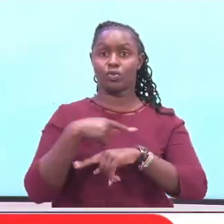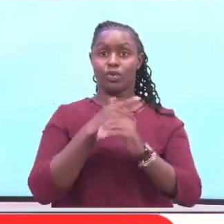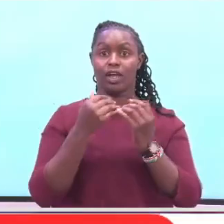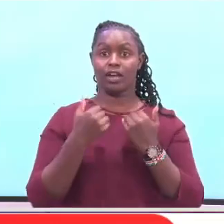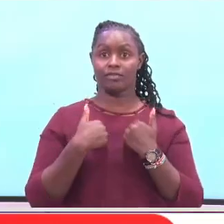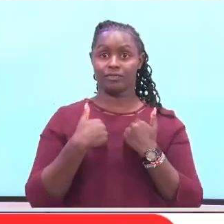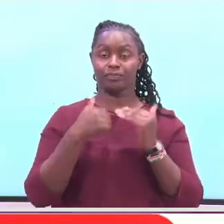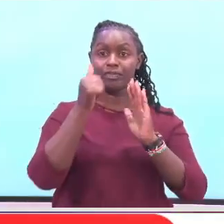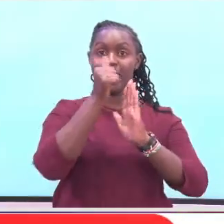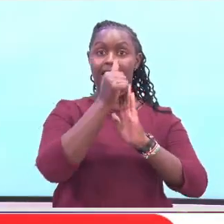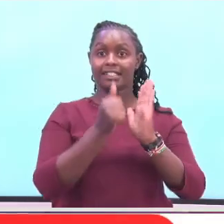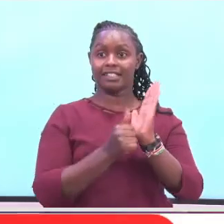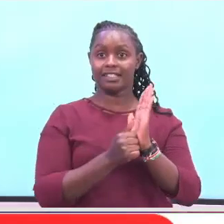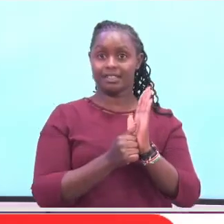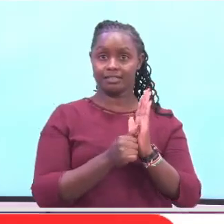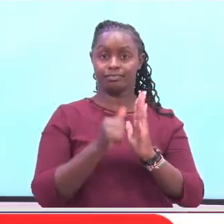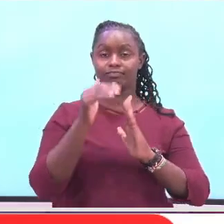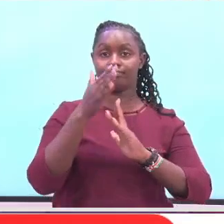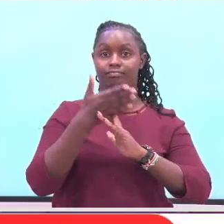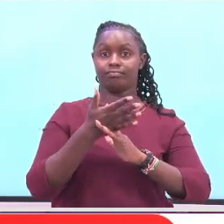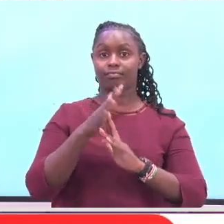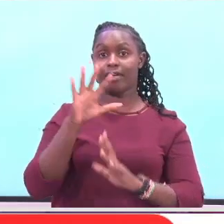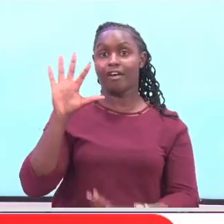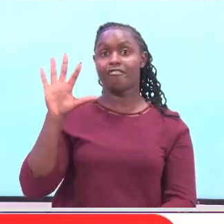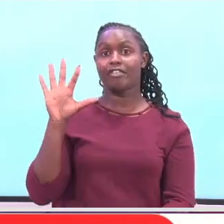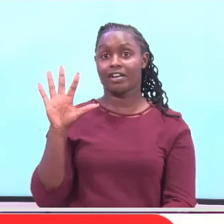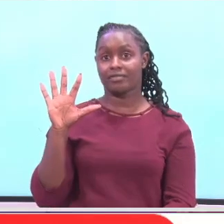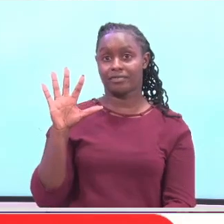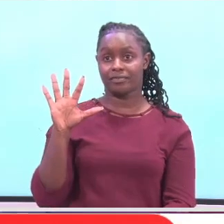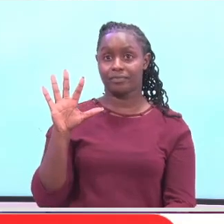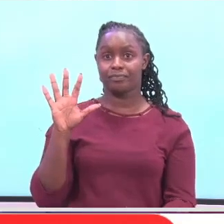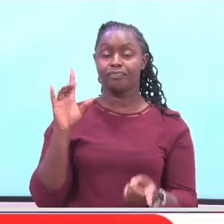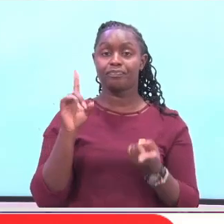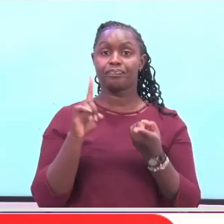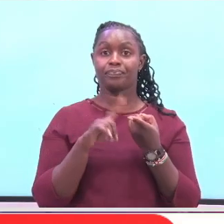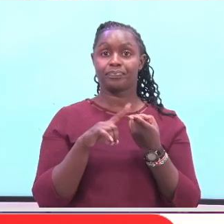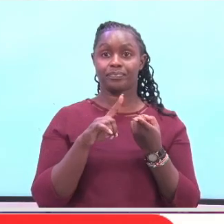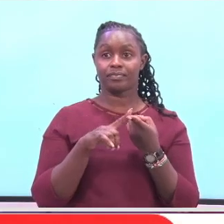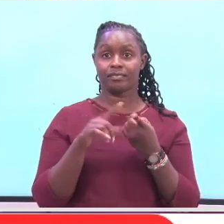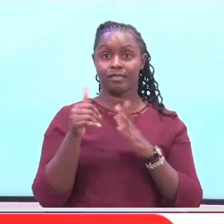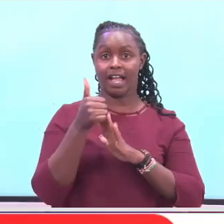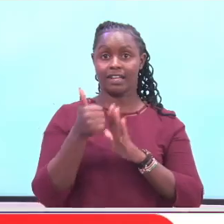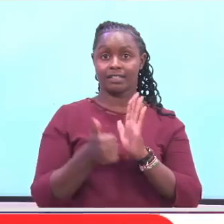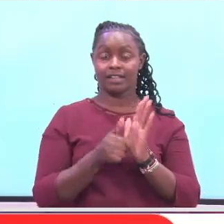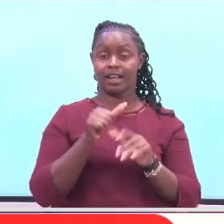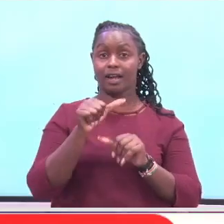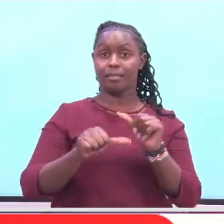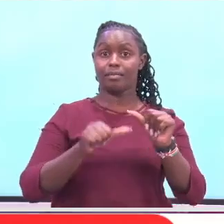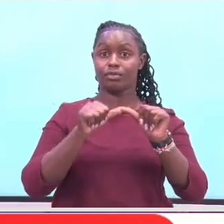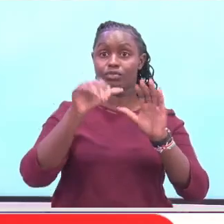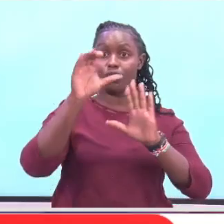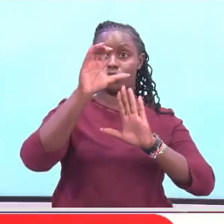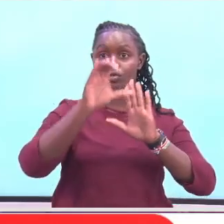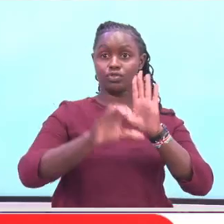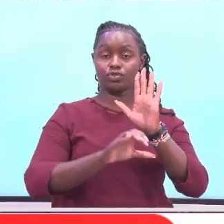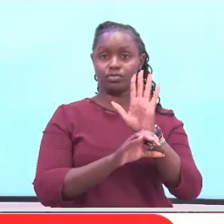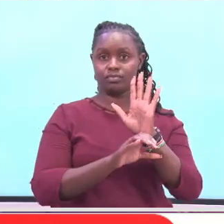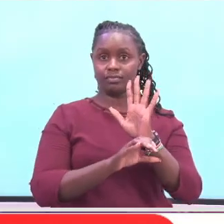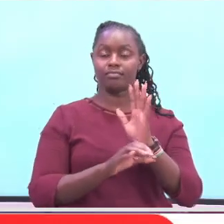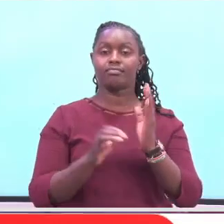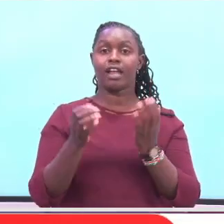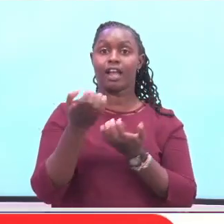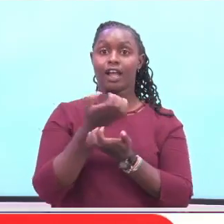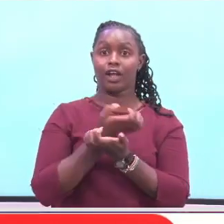hayo yamegawanyishwa kwa makundi matano. Kundi la kwanza likiwa ni ajenda ya masuala ya kikatiba kuhusu gharama ya